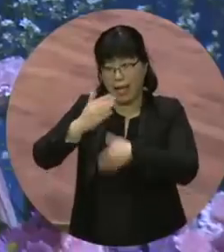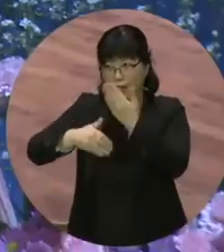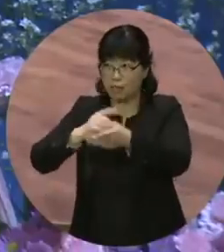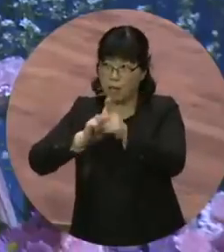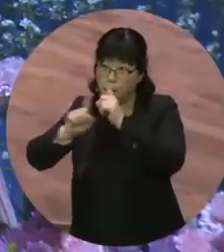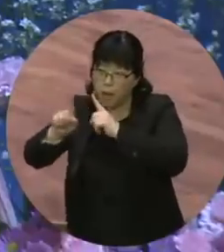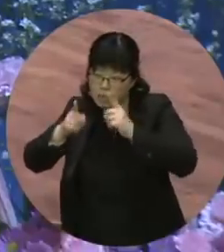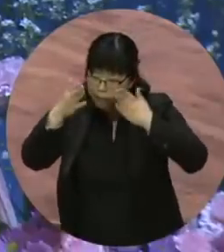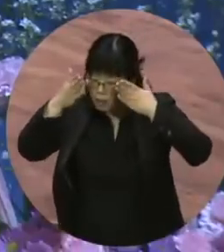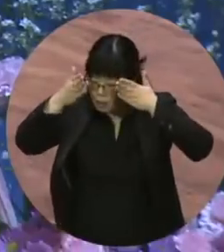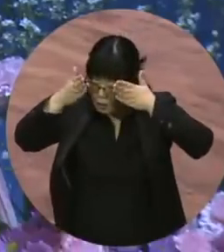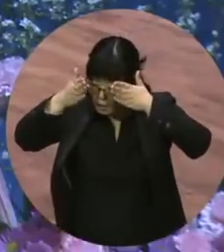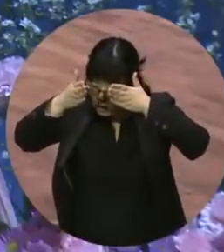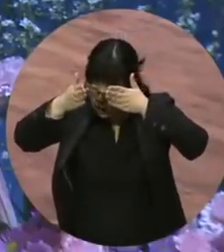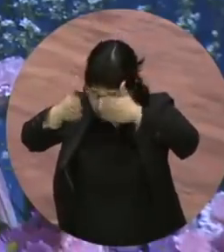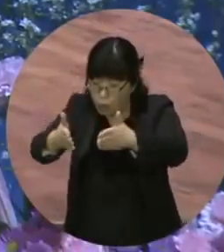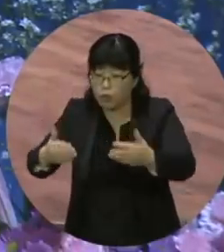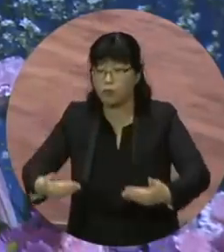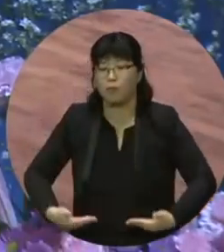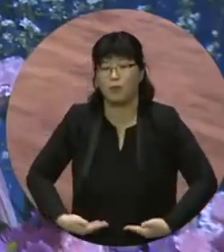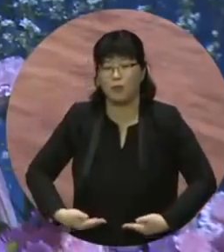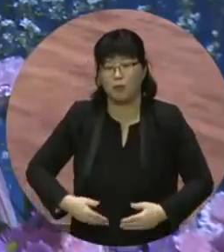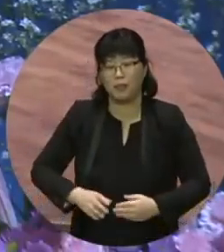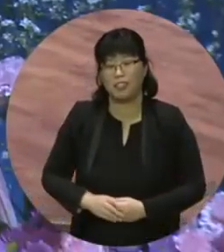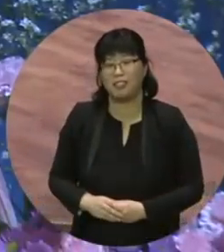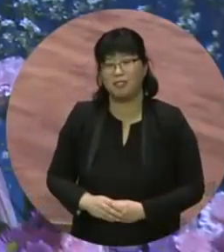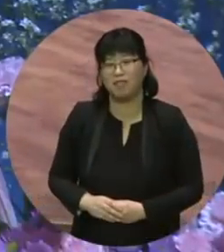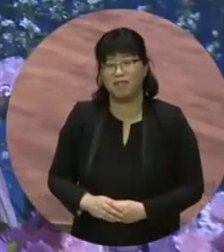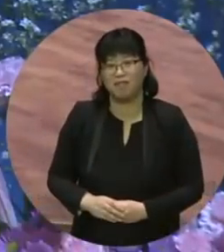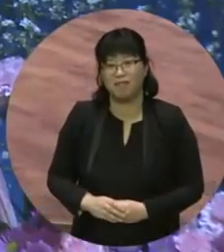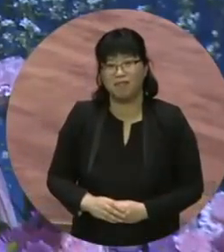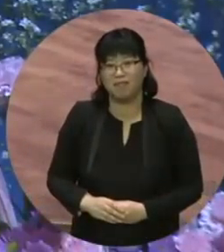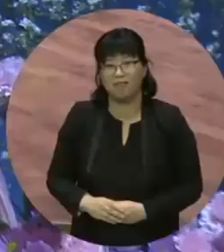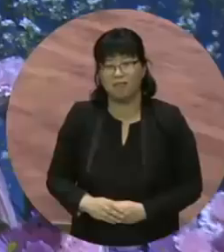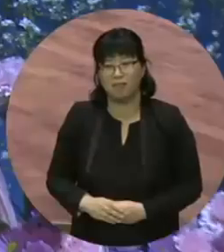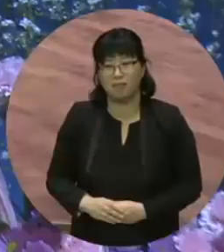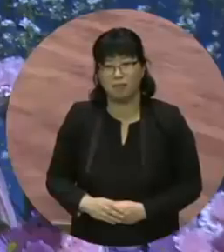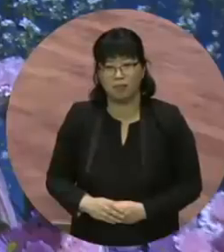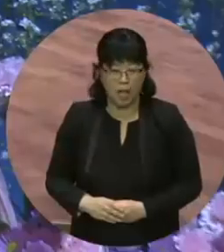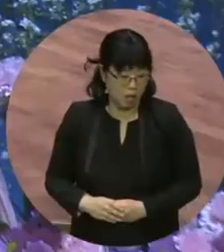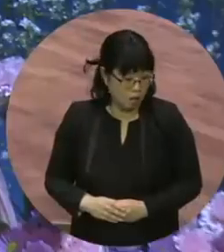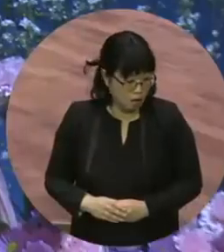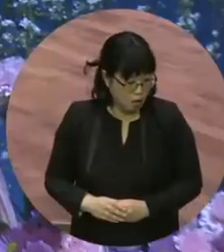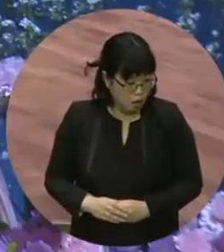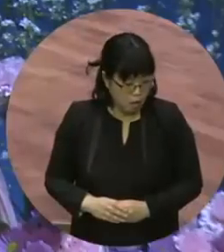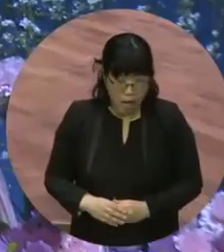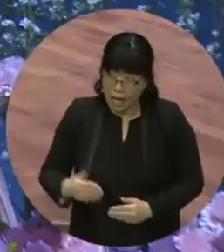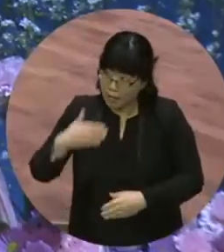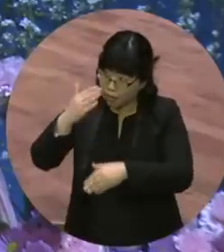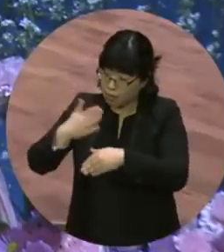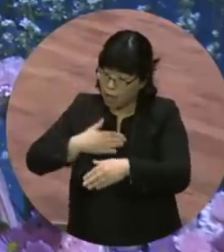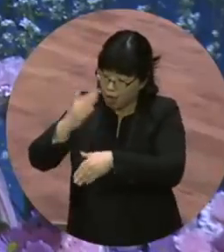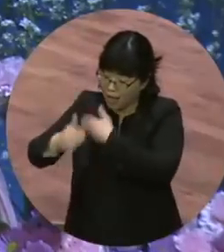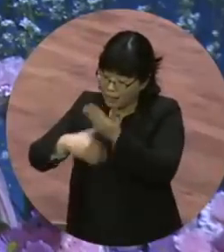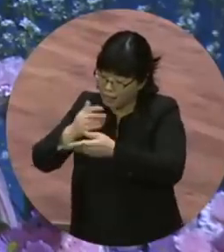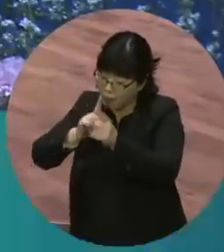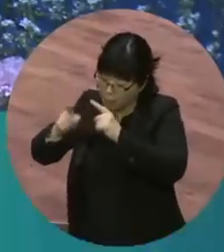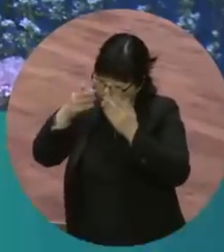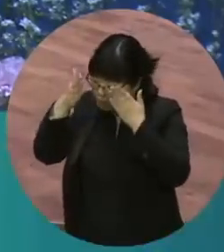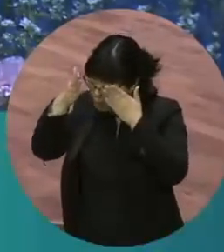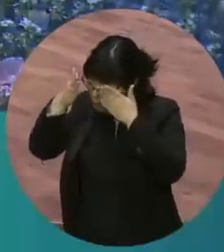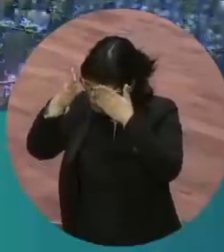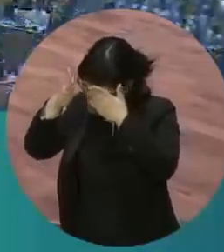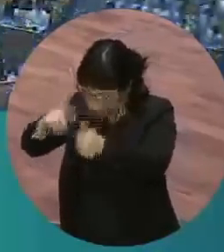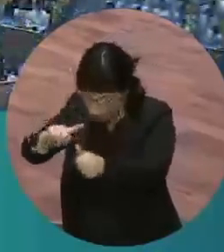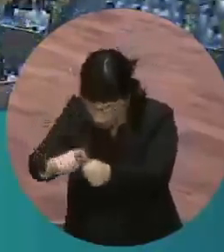돼요. 하나님 말씀에 집중하세요. 그러면요, 나머지는 다 해결돼요. 자, 9절로 11절 보세요.